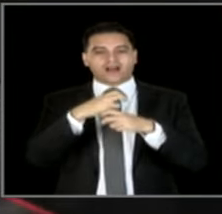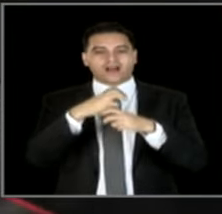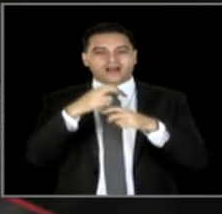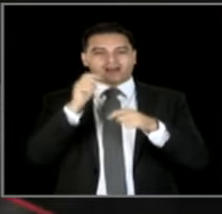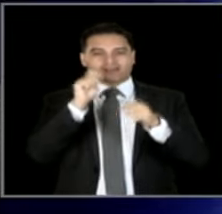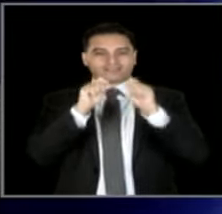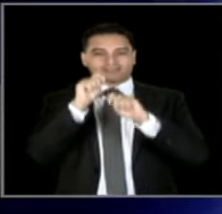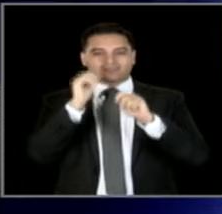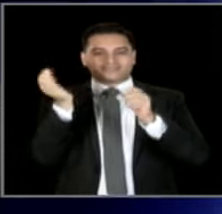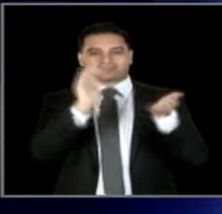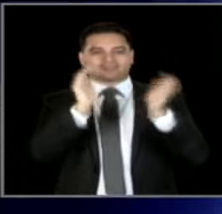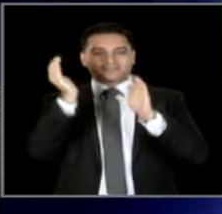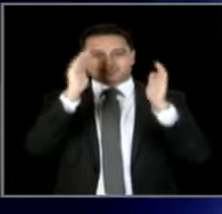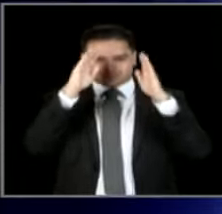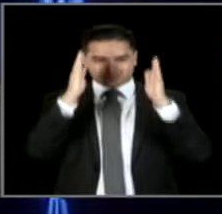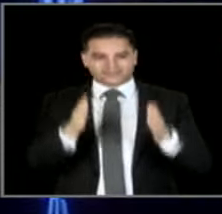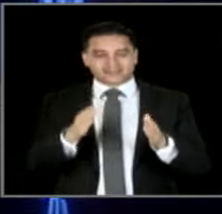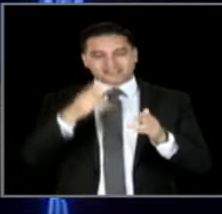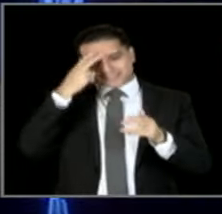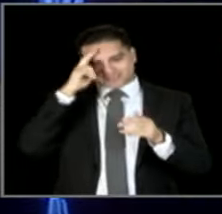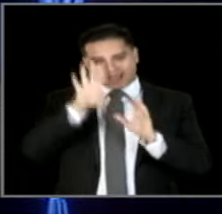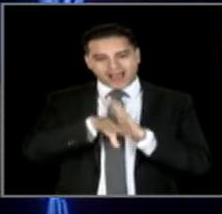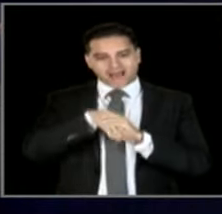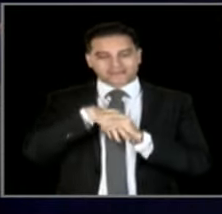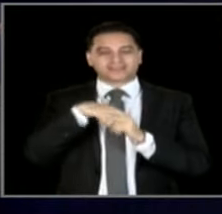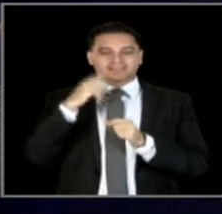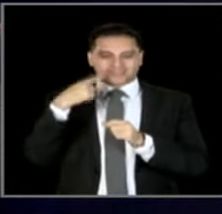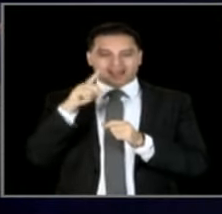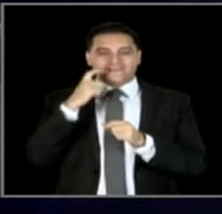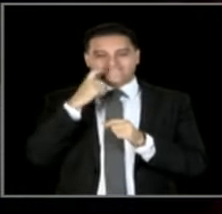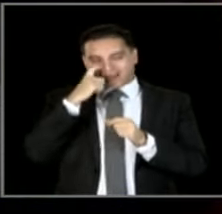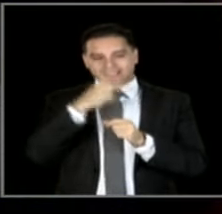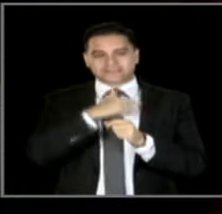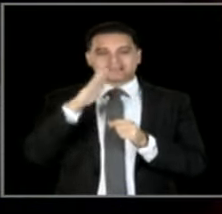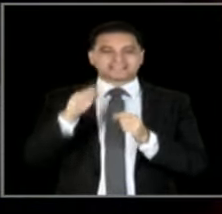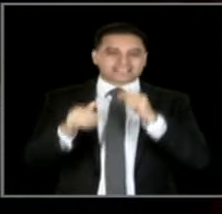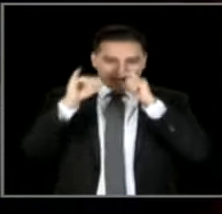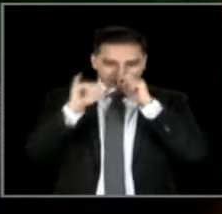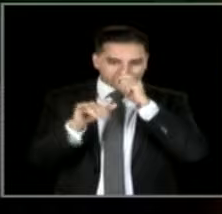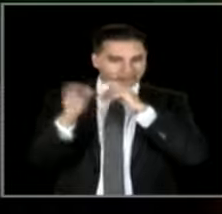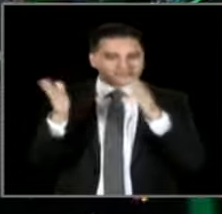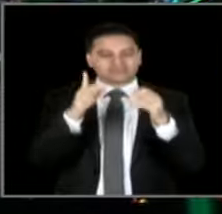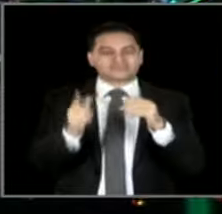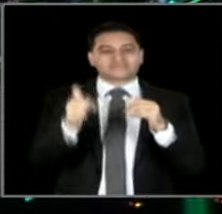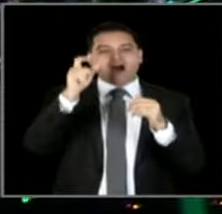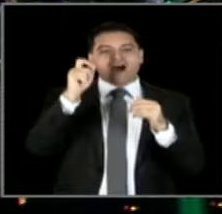أحمد أيمن. سامي رافع. برافو عليك، إجابة صحيحة.